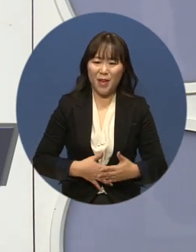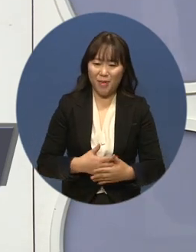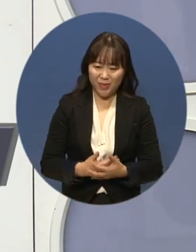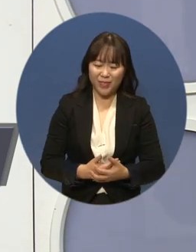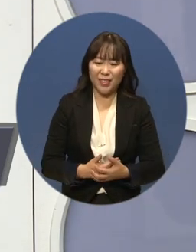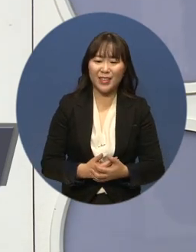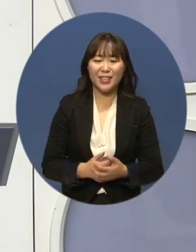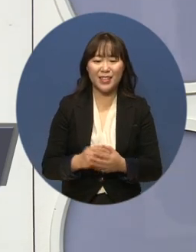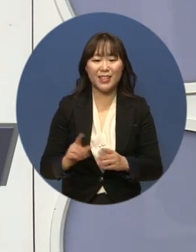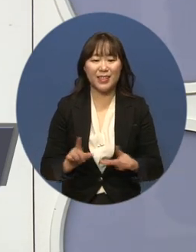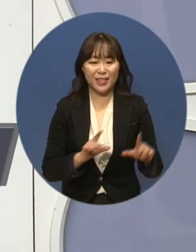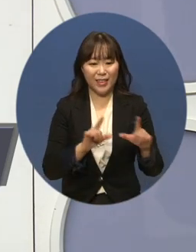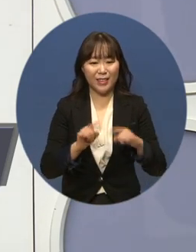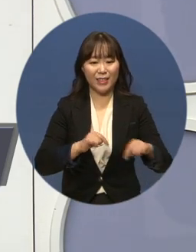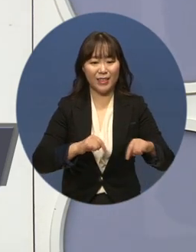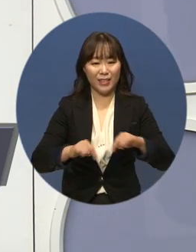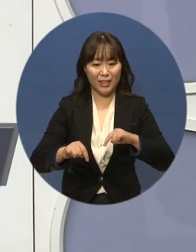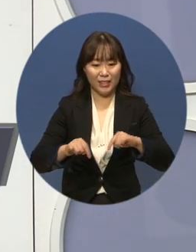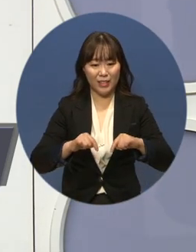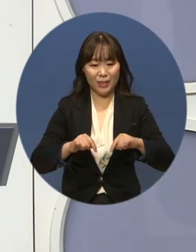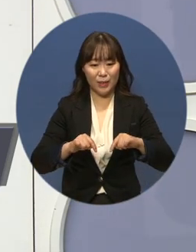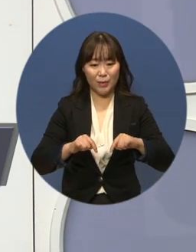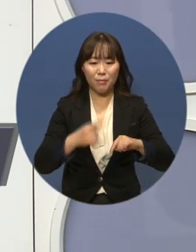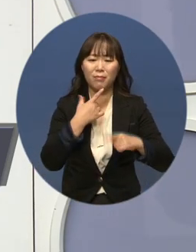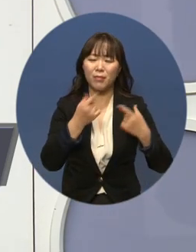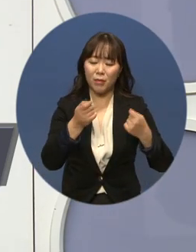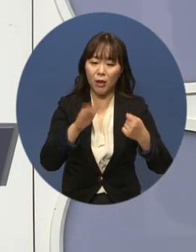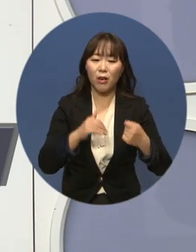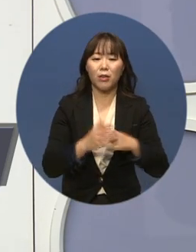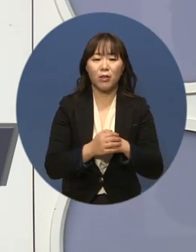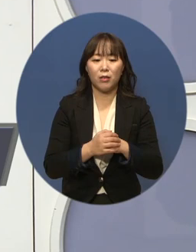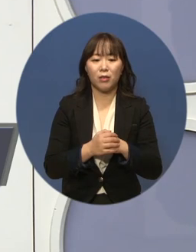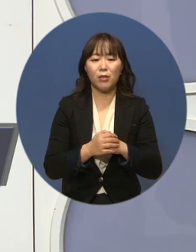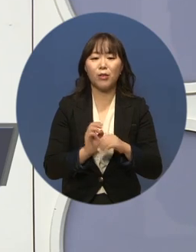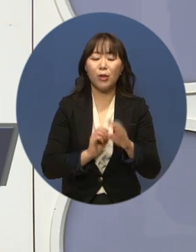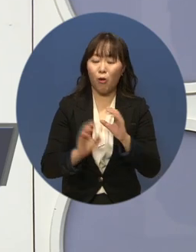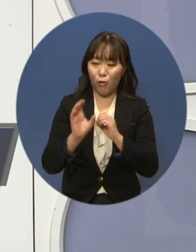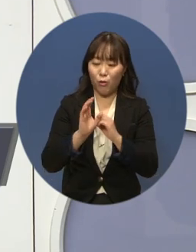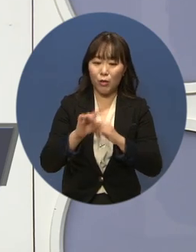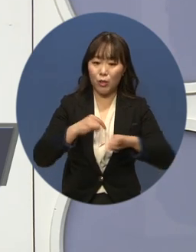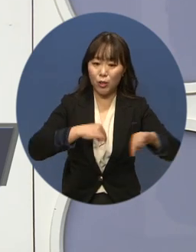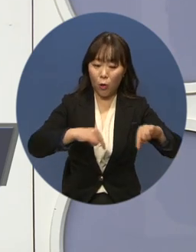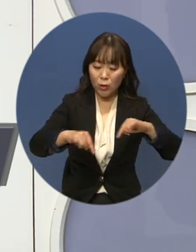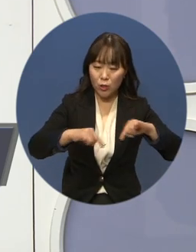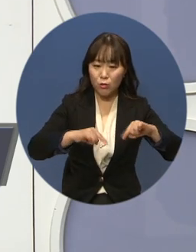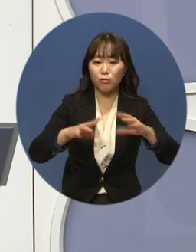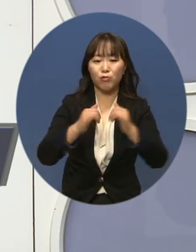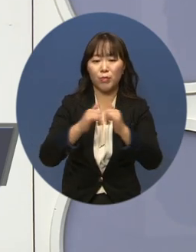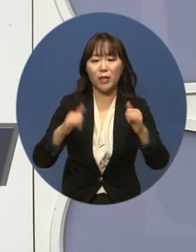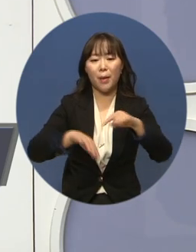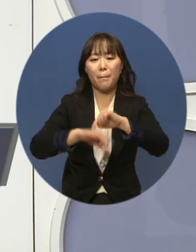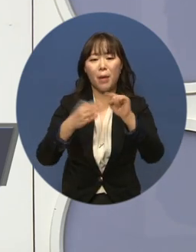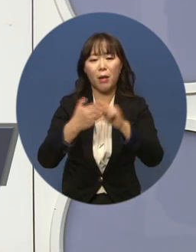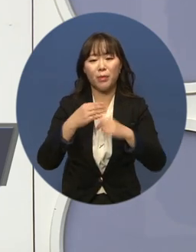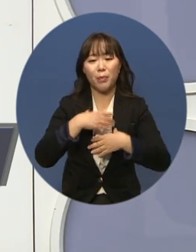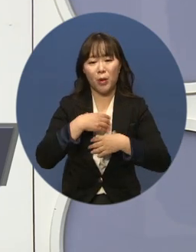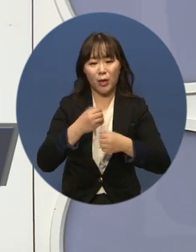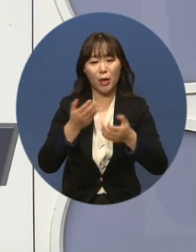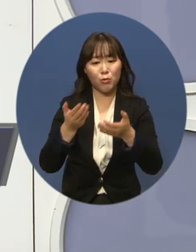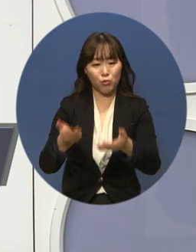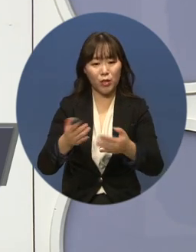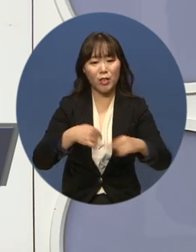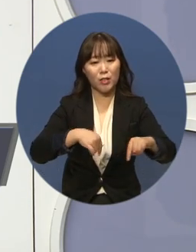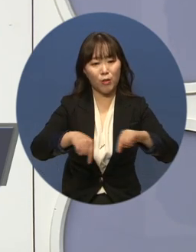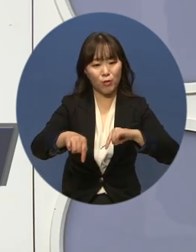배부르게 해야 되는 게 정치의 요체라 하지만 또 저는 그게 한 덧붙여서 저는 정치가 국민의 마음을 편안하게 해주는 게